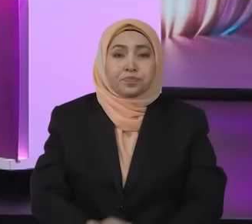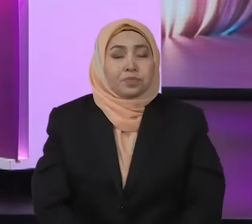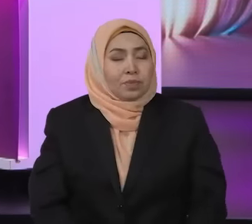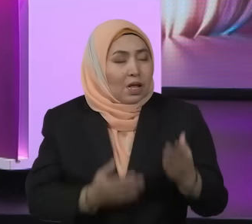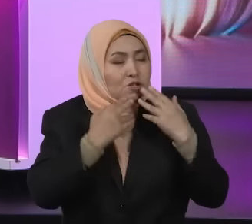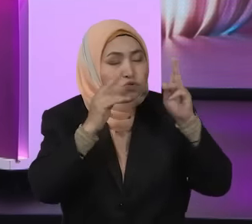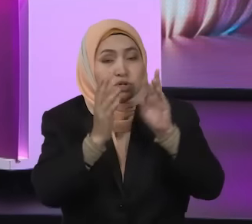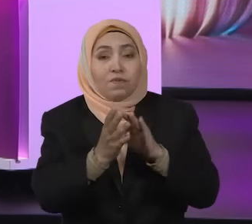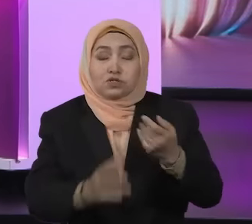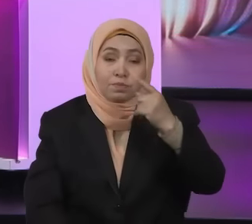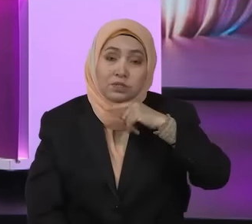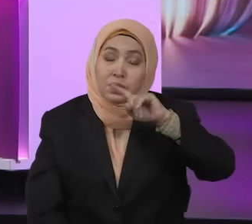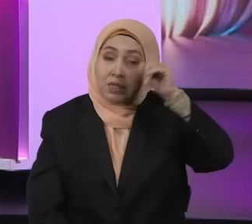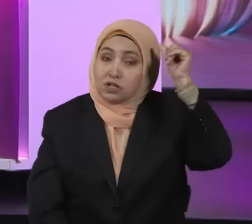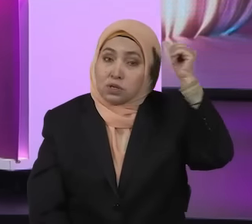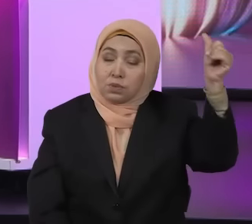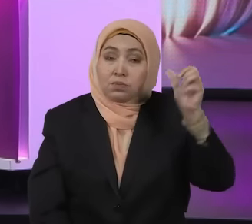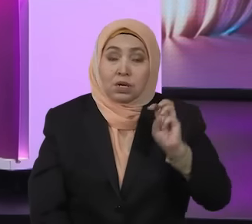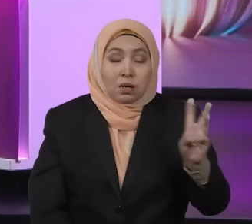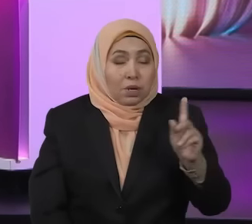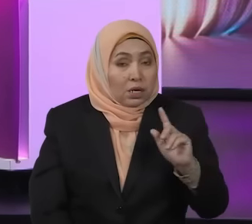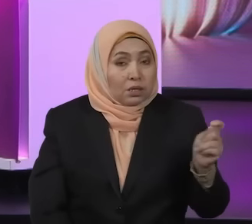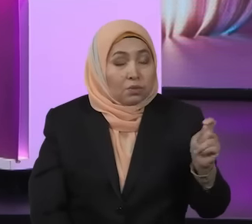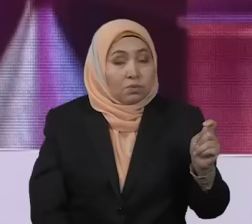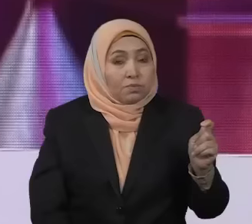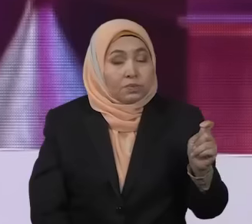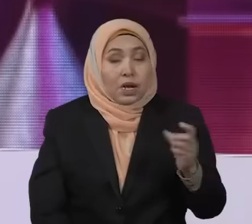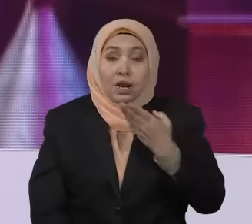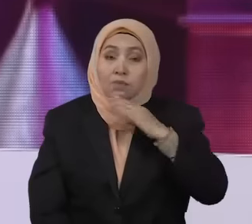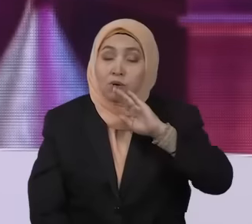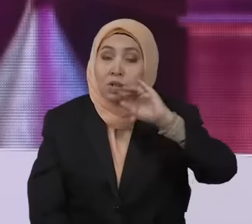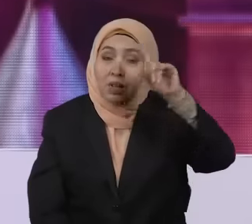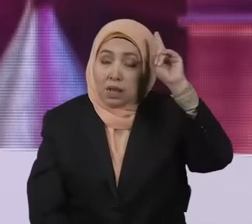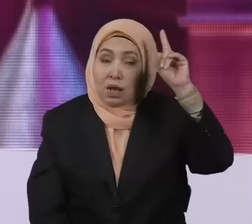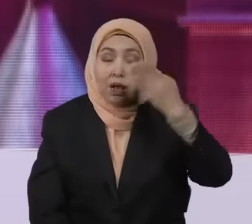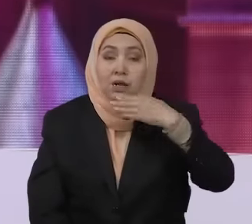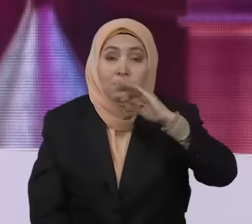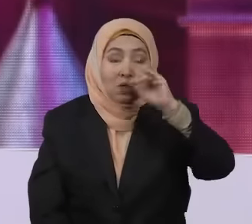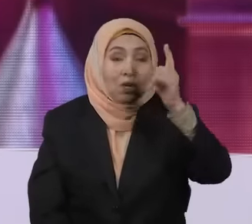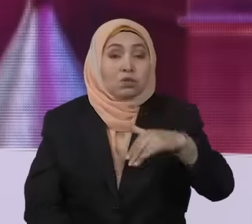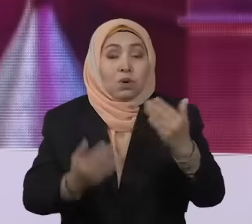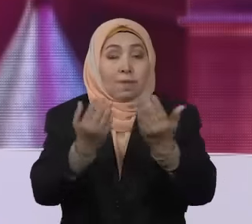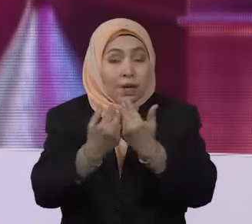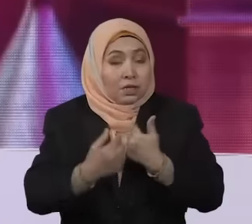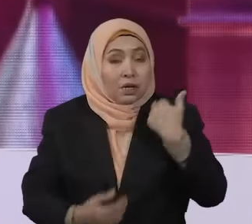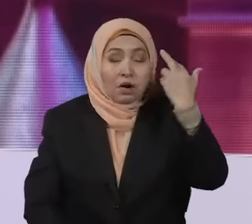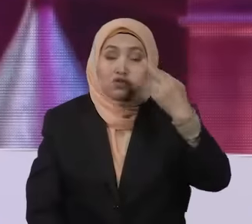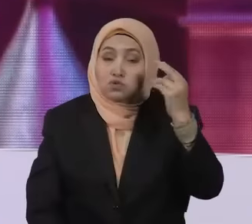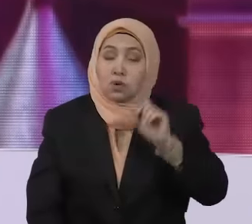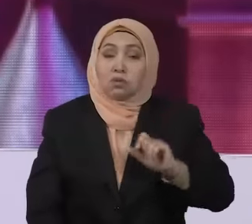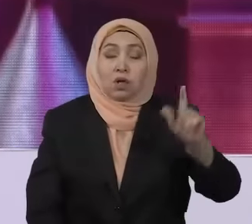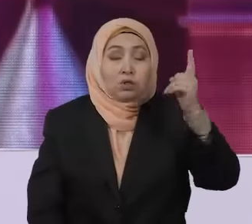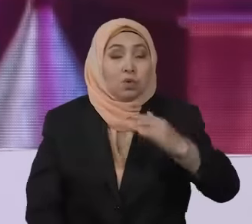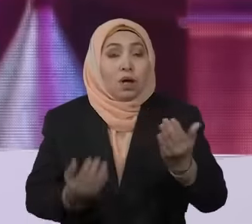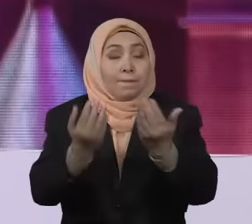Al-Fadhil Ustaz Fazlul. Bismillahirrahmanirrahim. Assalamualaikum warahmatullahi wabarakatuh. Alhamdulillah, thumma alhamdulillah, wassalatu wassalamu ala rasulillah,